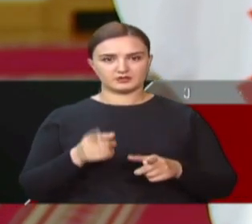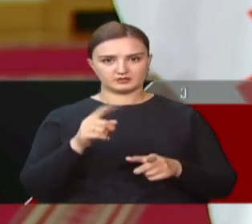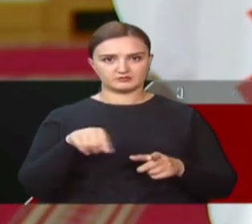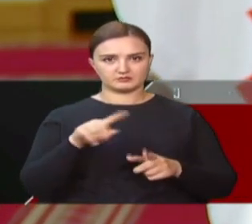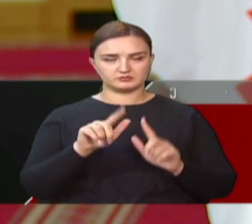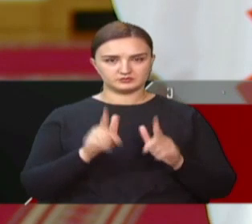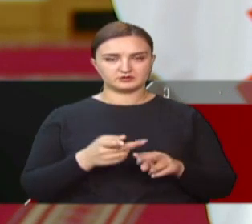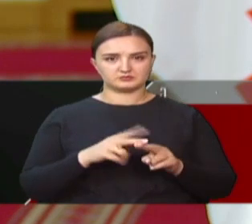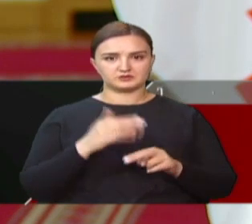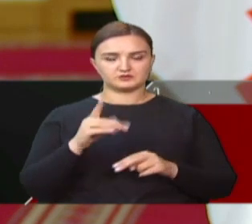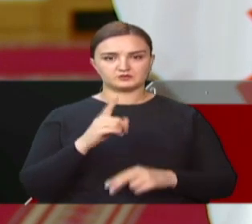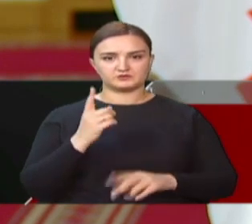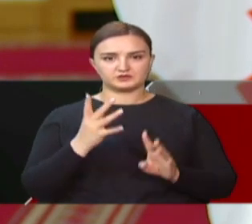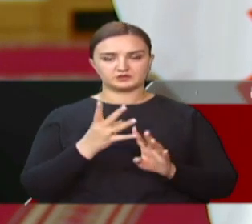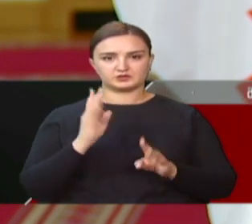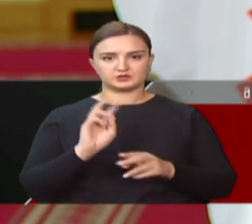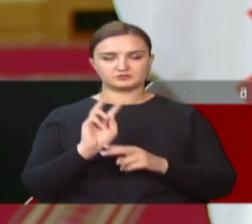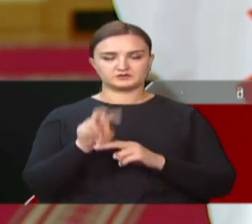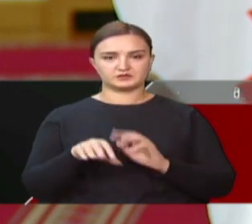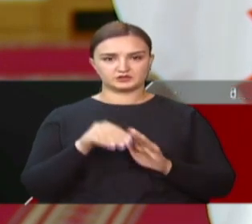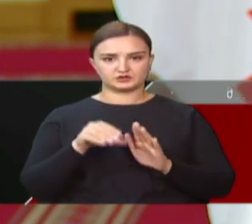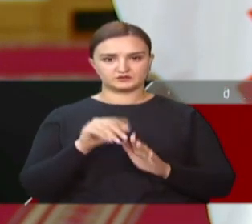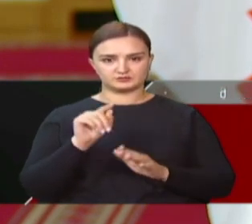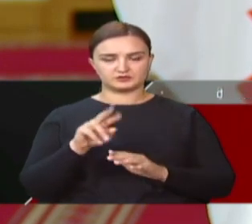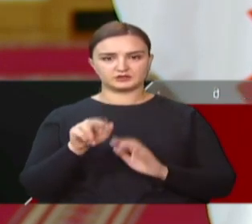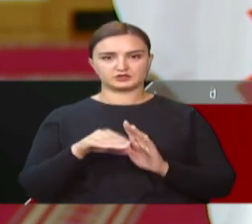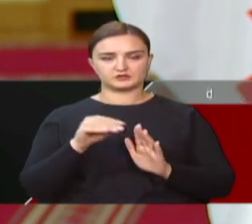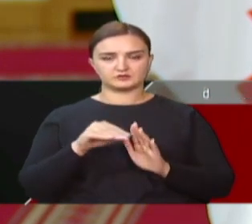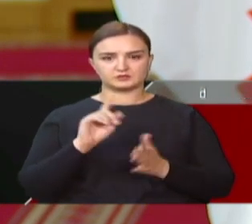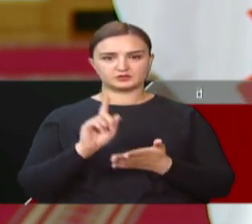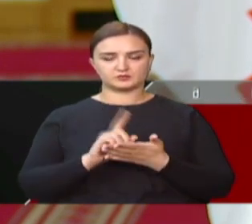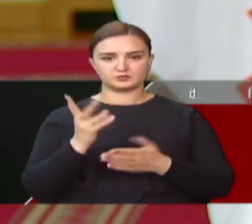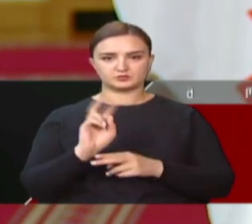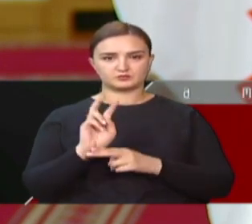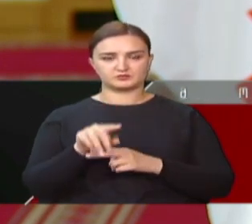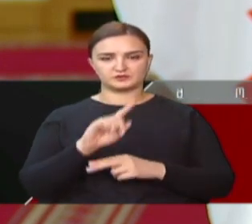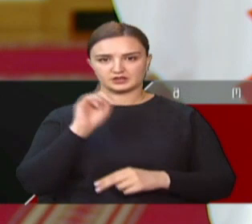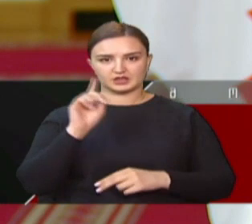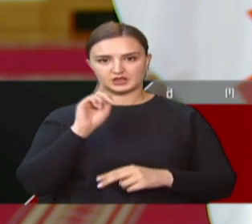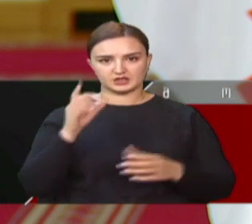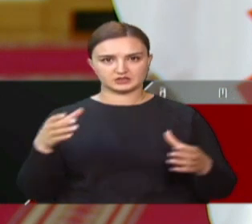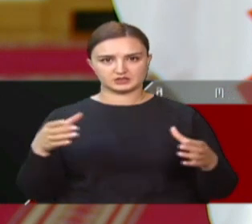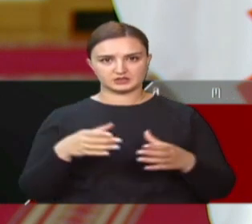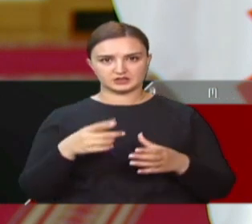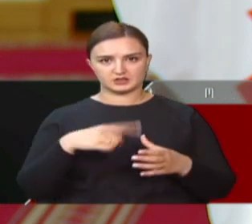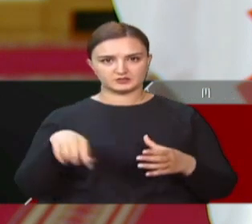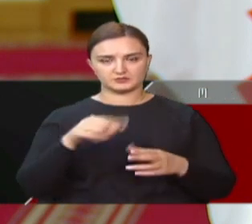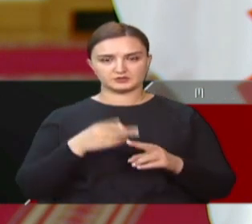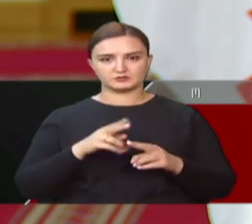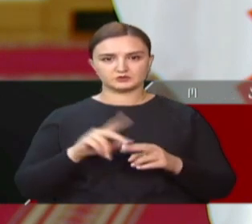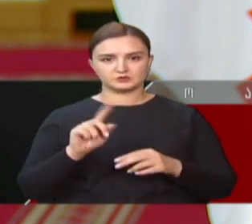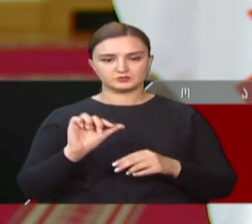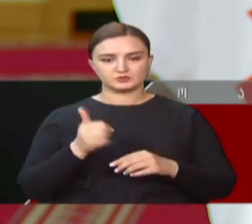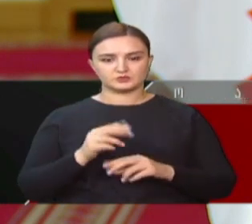გადმორწმუნება იმისთვის, რომ ისინი პირველ რიგში მივიდნენ არჩევნებზე და არჩევნებზე აუცილებლად უნდა მივიდნენ ახალგაზრდები, იმიტომ რომ როგორც